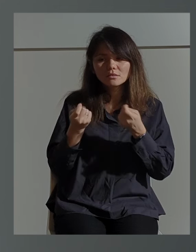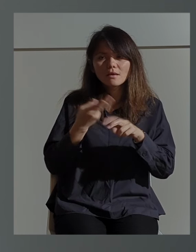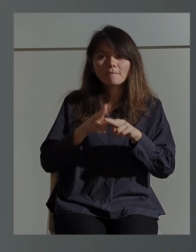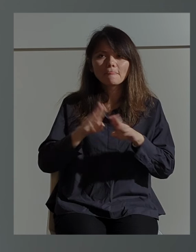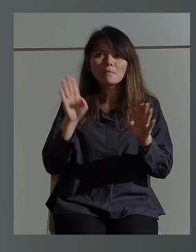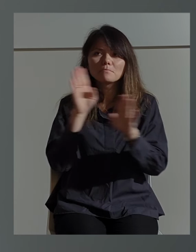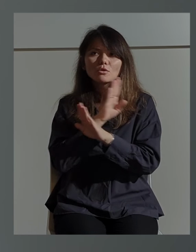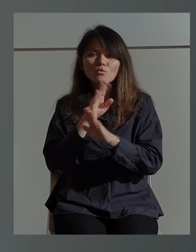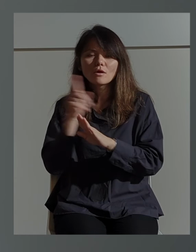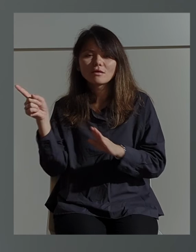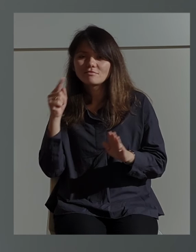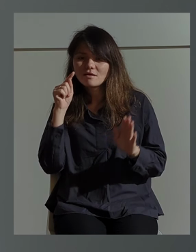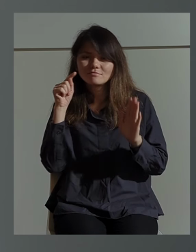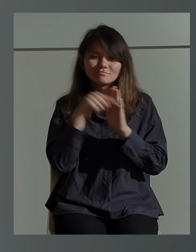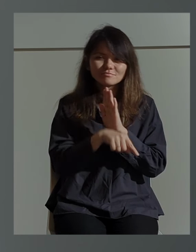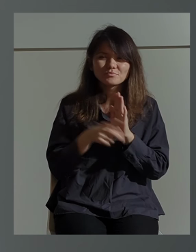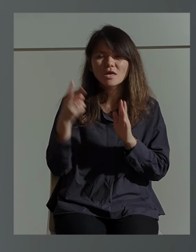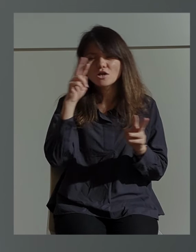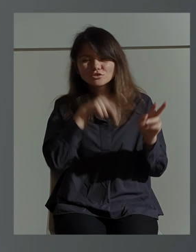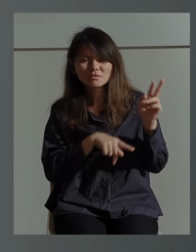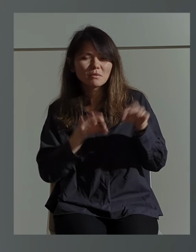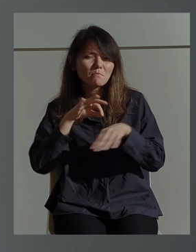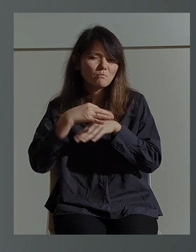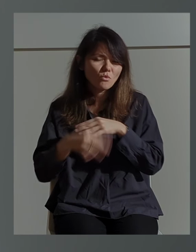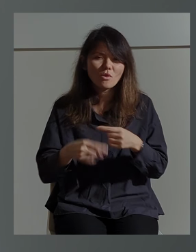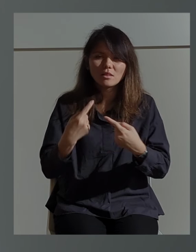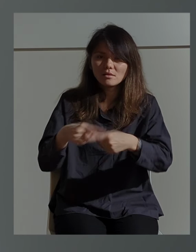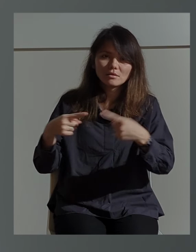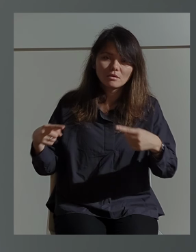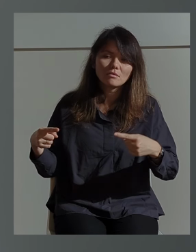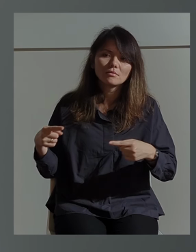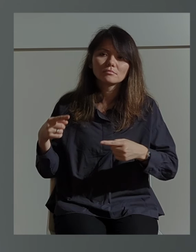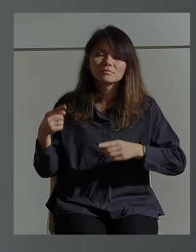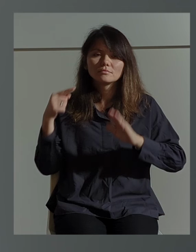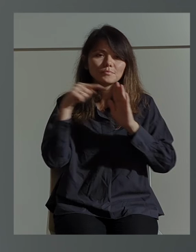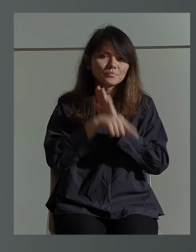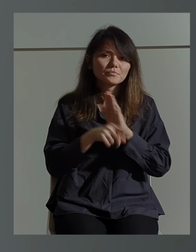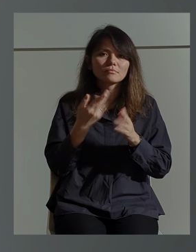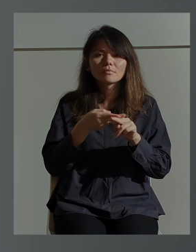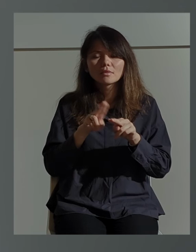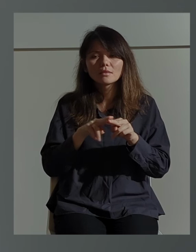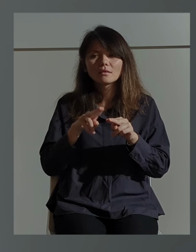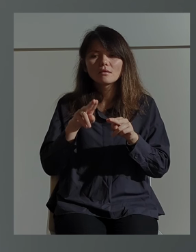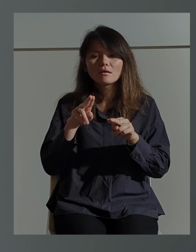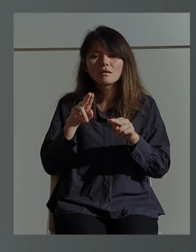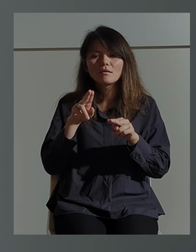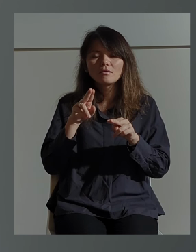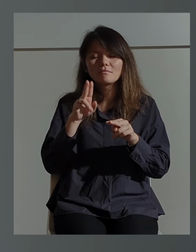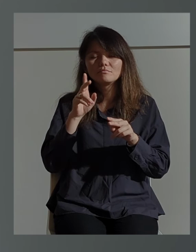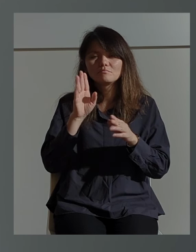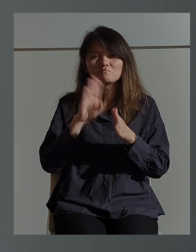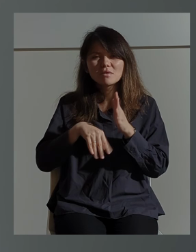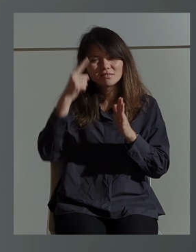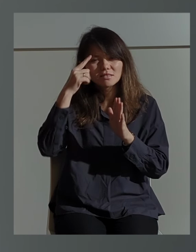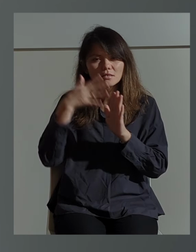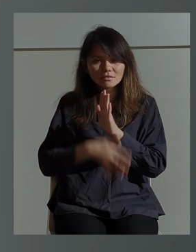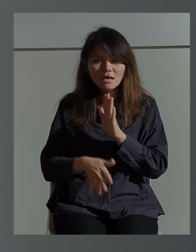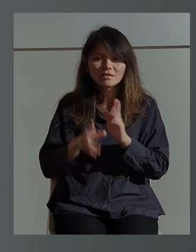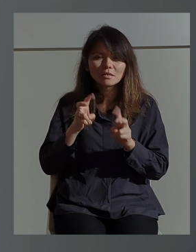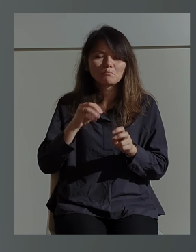которая врывается ошибками болью и так далее а или там бессознательные ессы в терминах